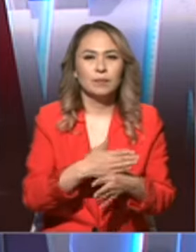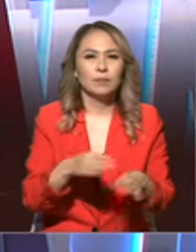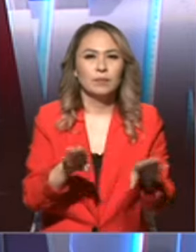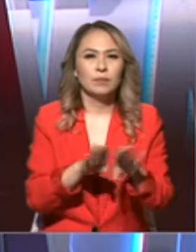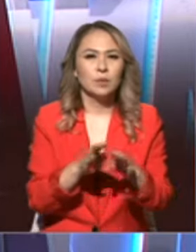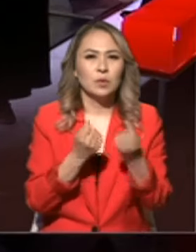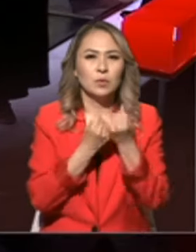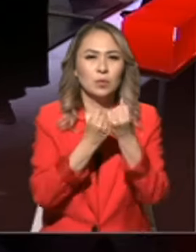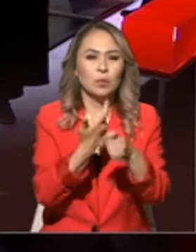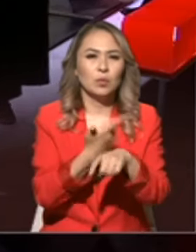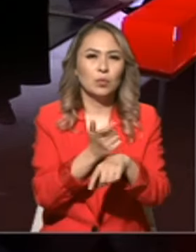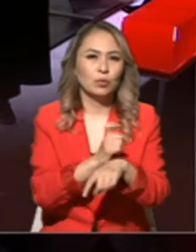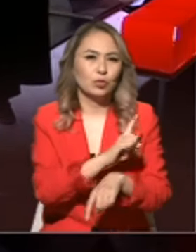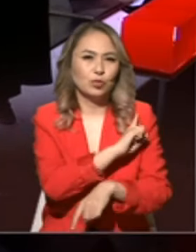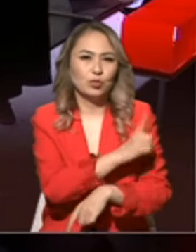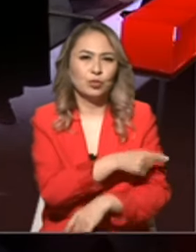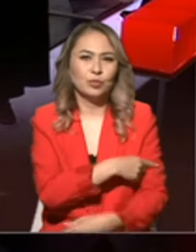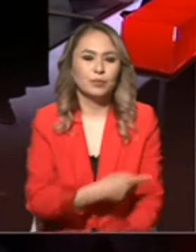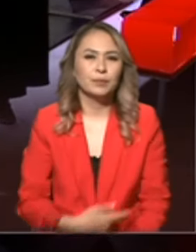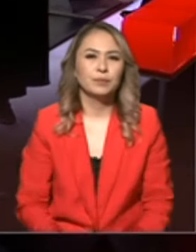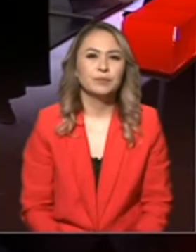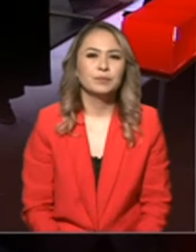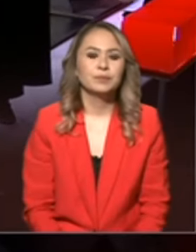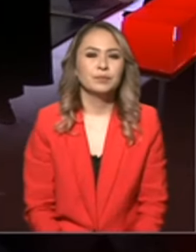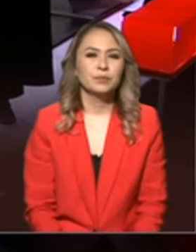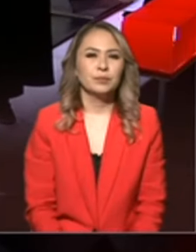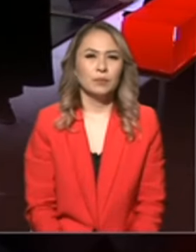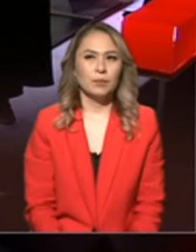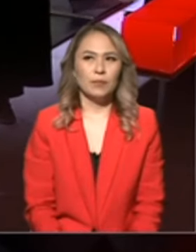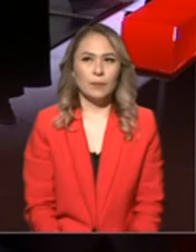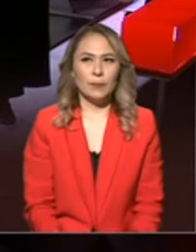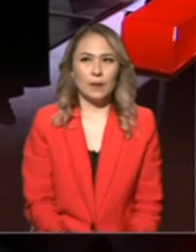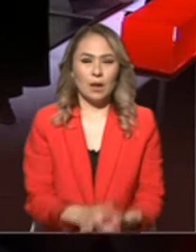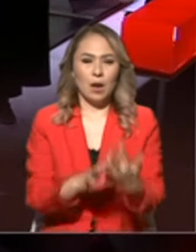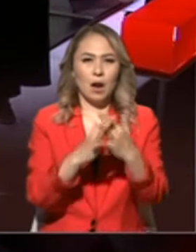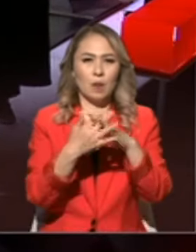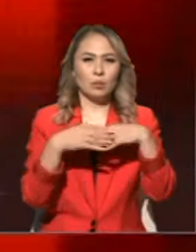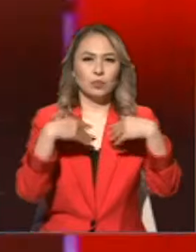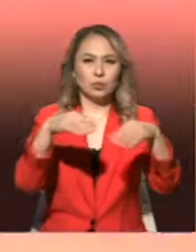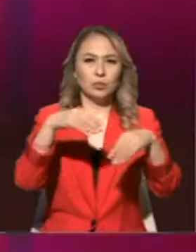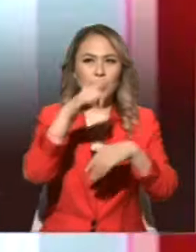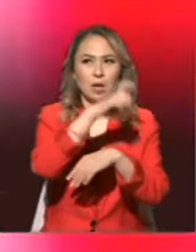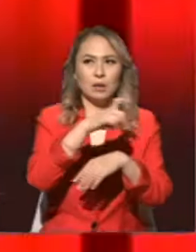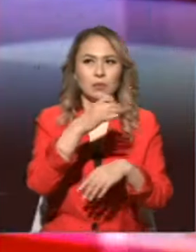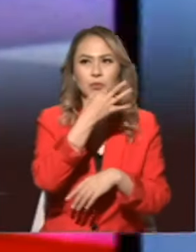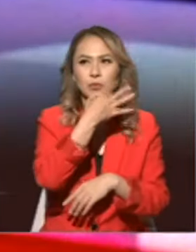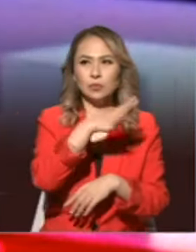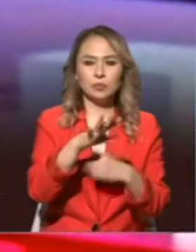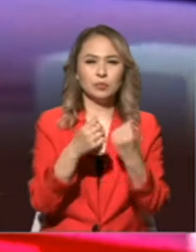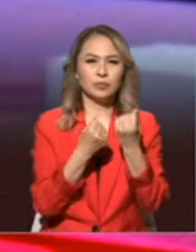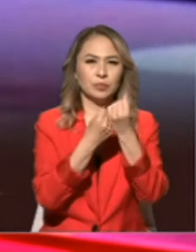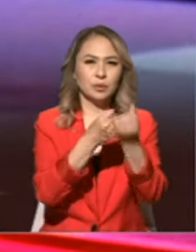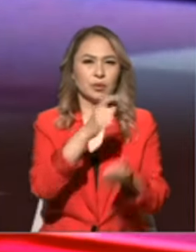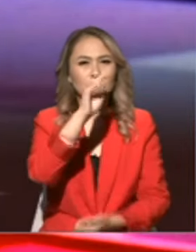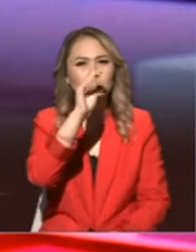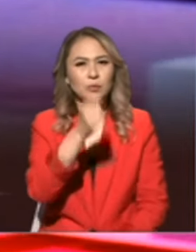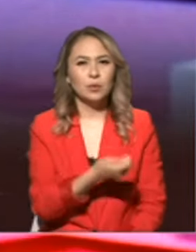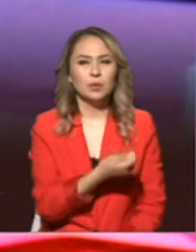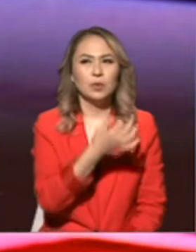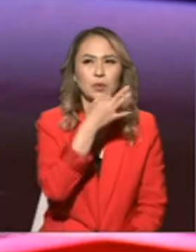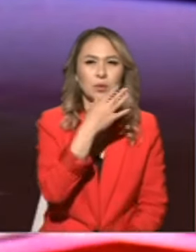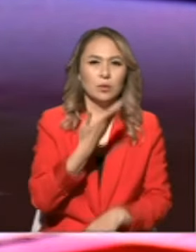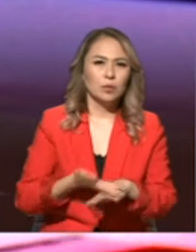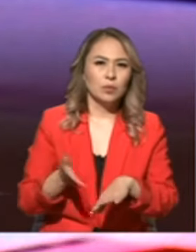енді қолдау өте күшті. Былай дейікші, ауыл шаруашылығы азаматтарын қолдауымыз керек. Кез келген соғыс болатын болса,